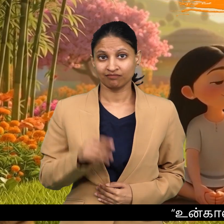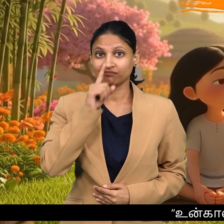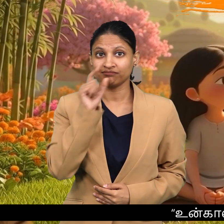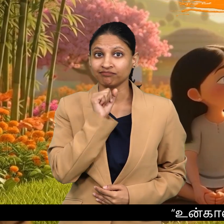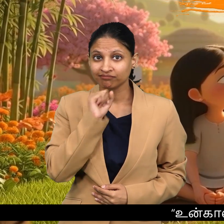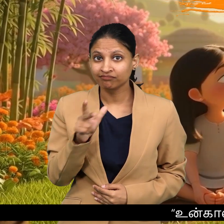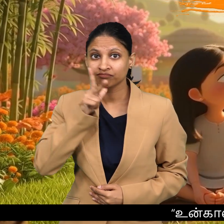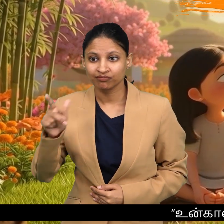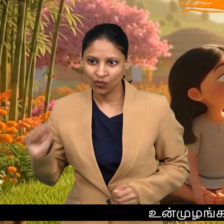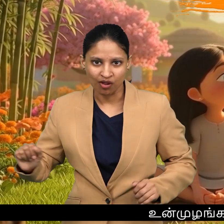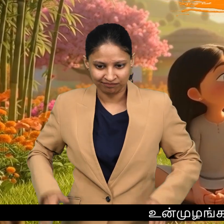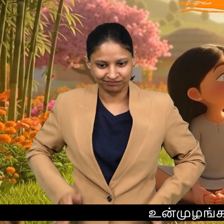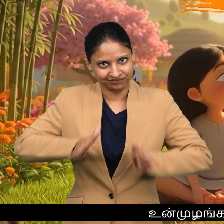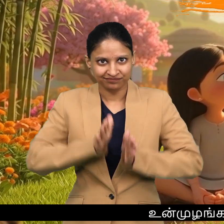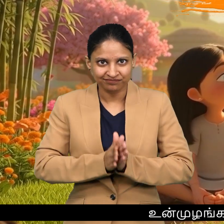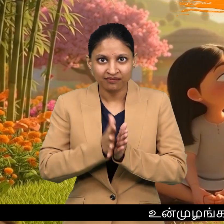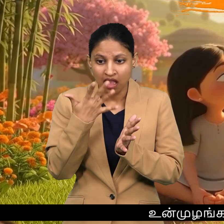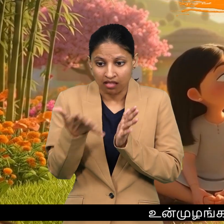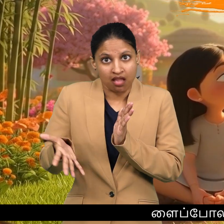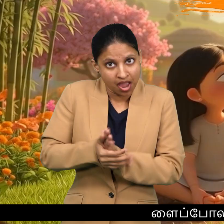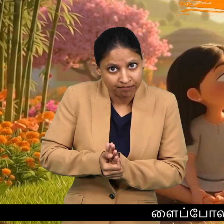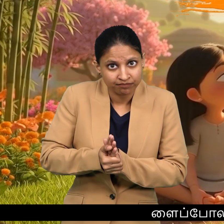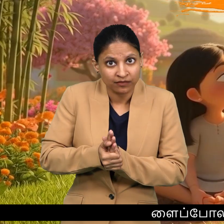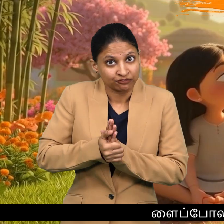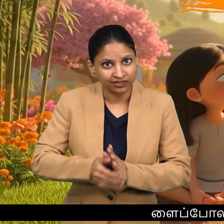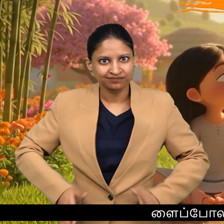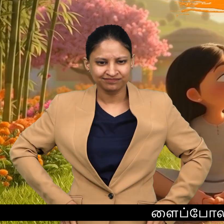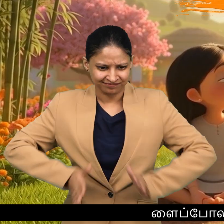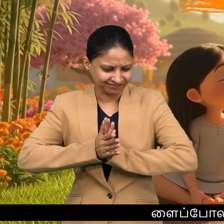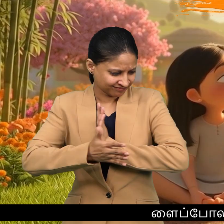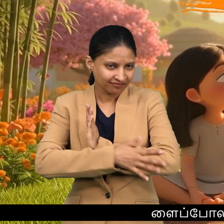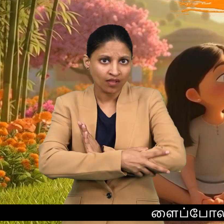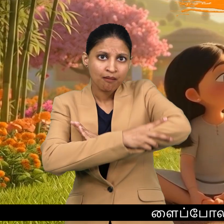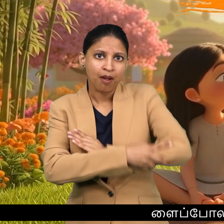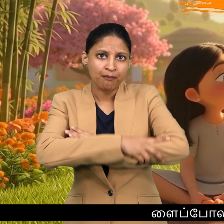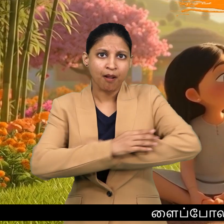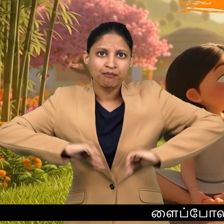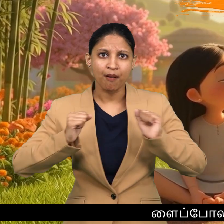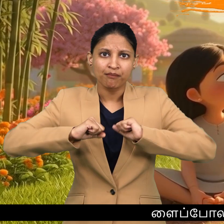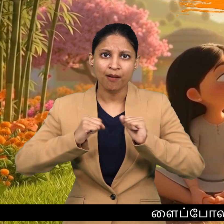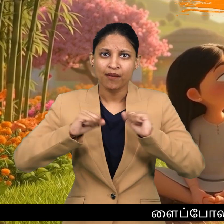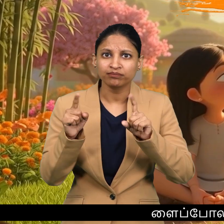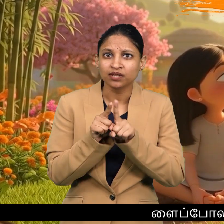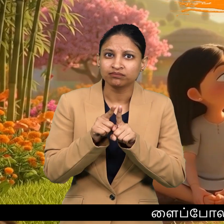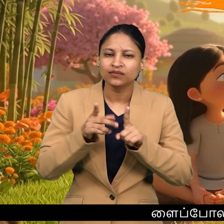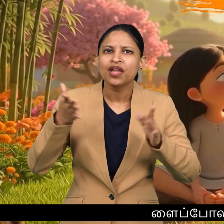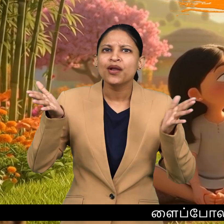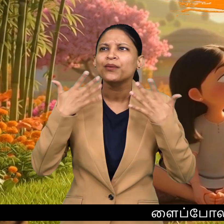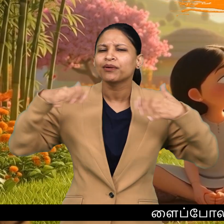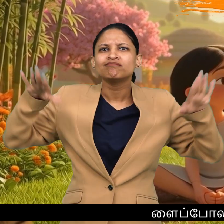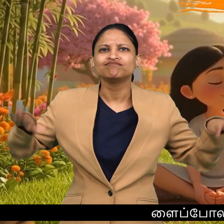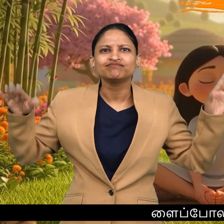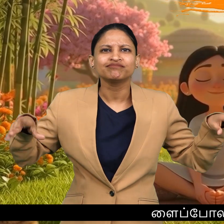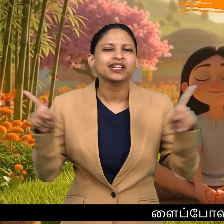உன் கால்களை பிடித்து உன் முழங்கால்களை ரக்கைகளைப் போல மேலும் கீழும் அசை.